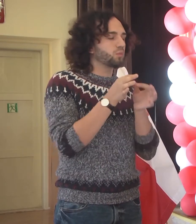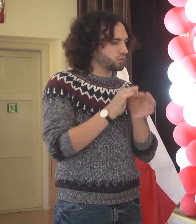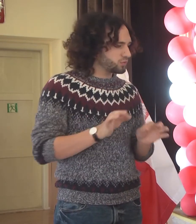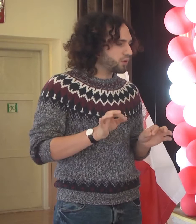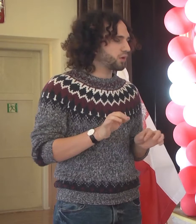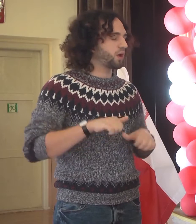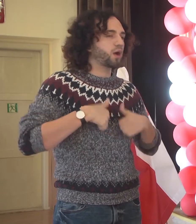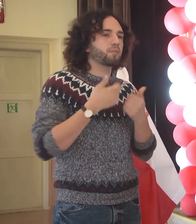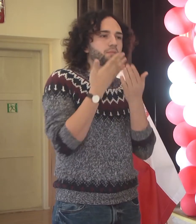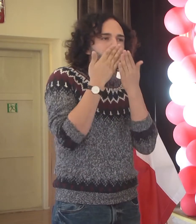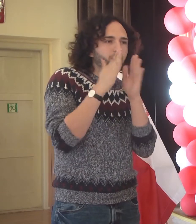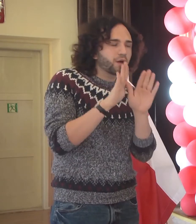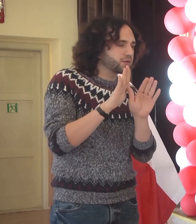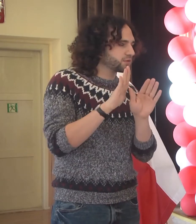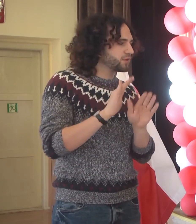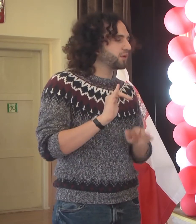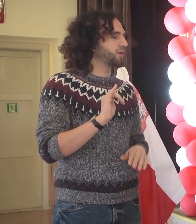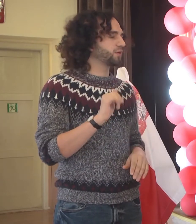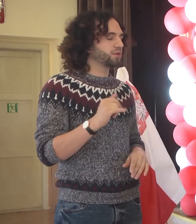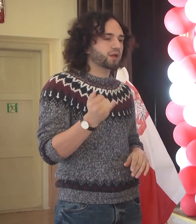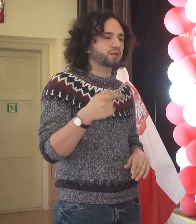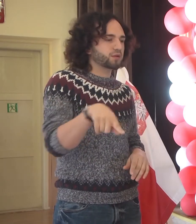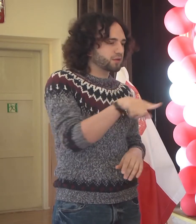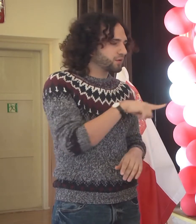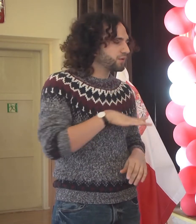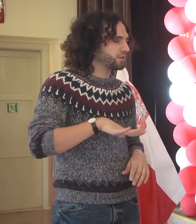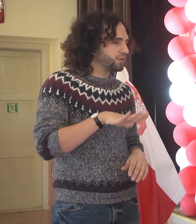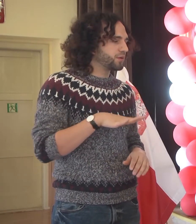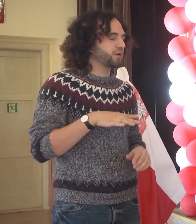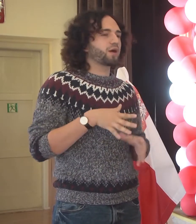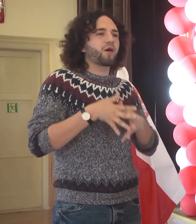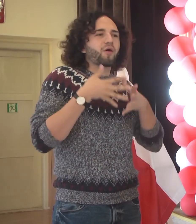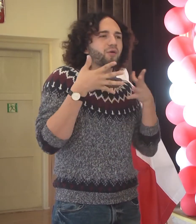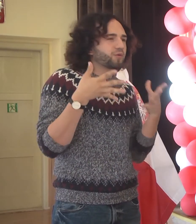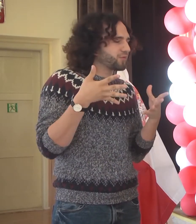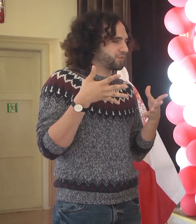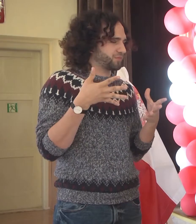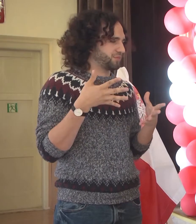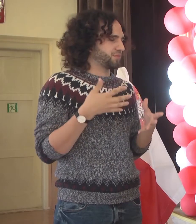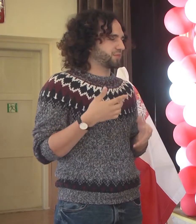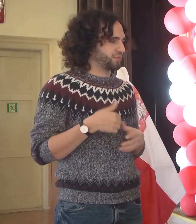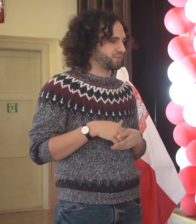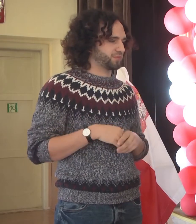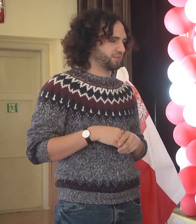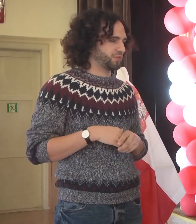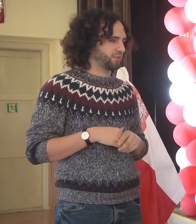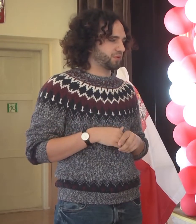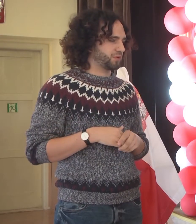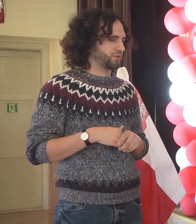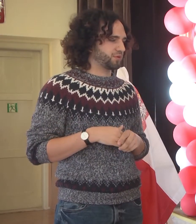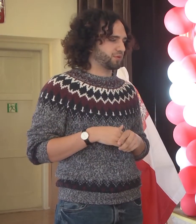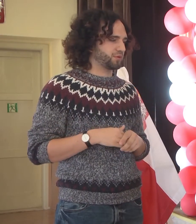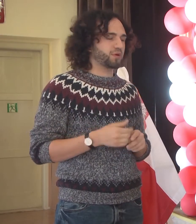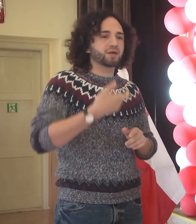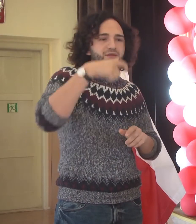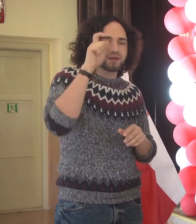pokazać że właśnie wojsko i właśnie obronność nasze granice bo mieliśmy gościa właśnie ze